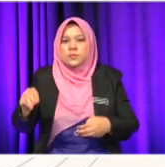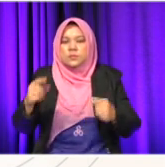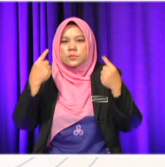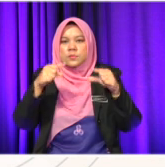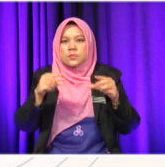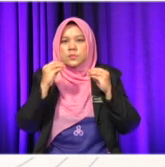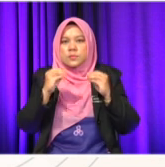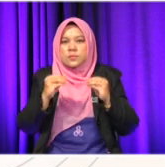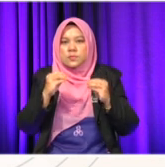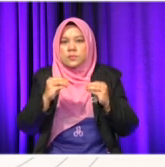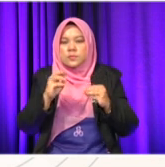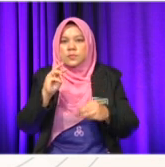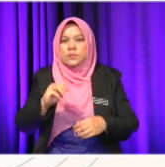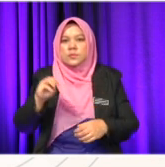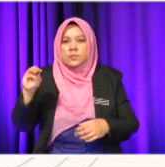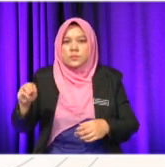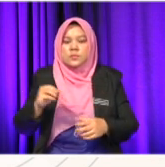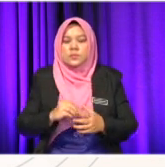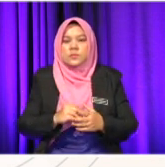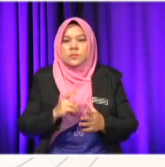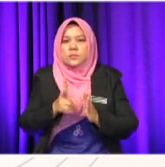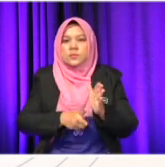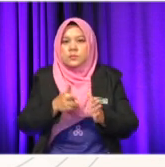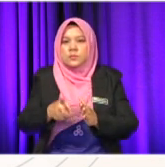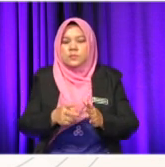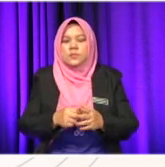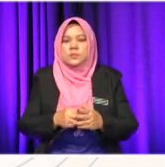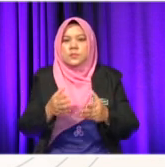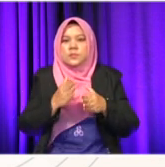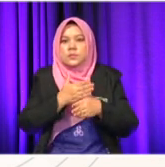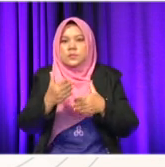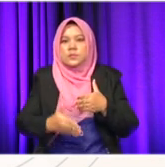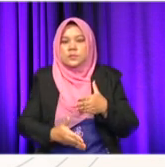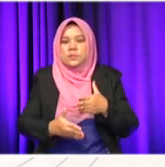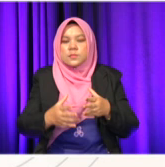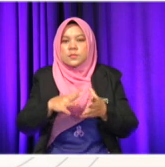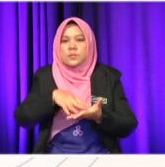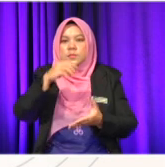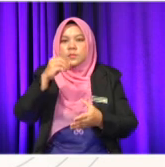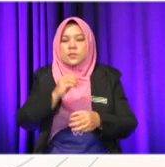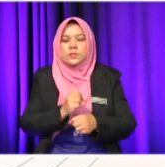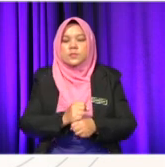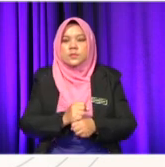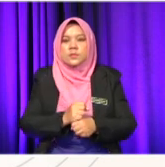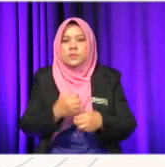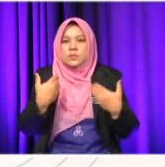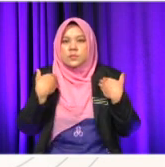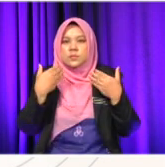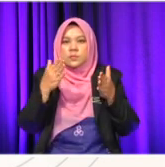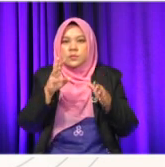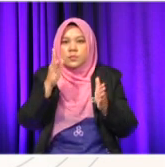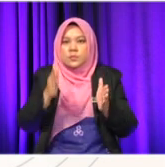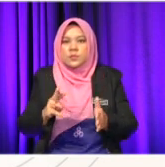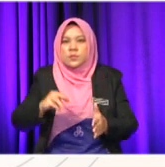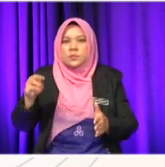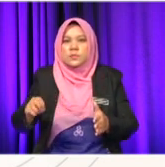sedang mengajar murid selesai mengajar murid diberi tugas yang berkenaan presiden video terdapat seorang murid